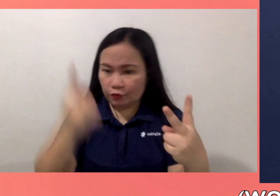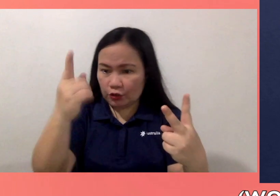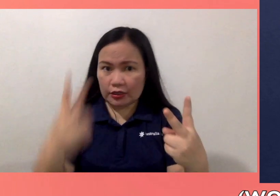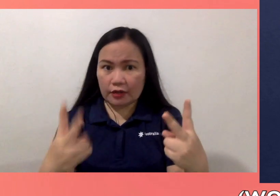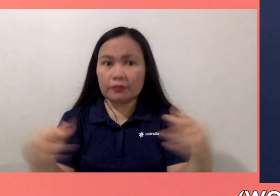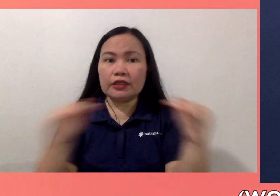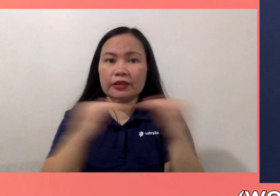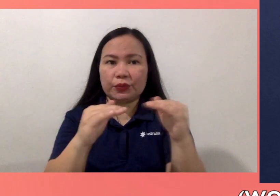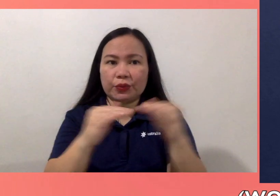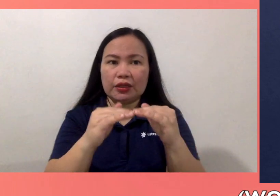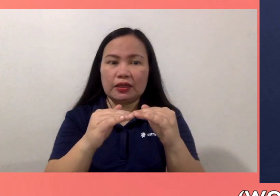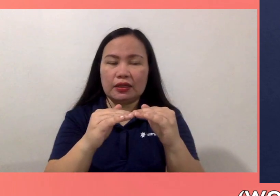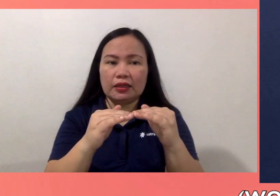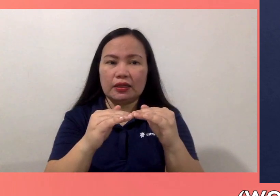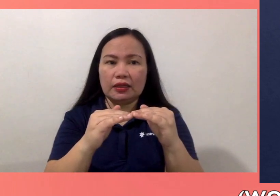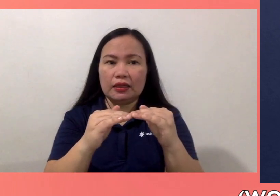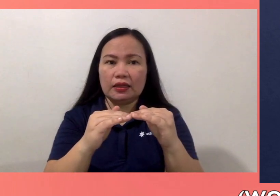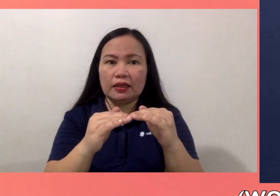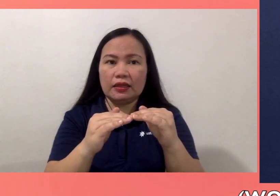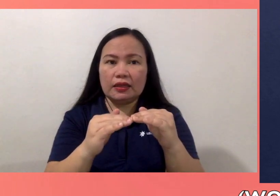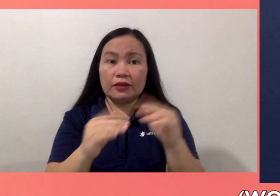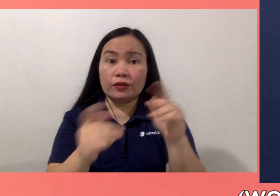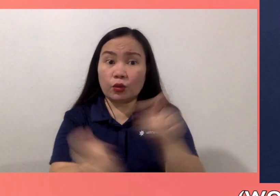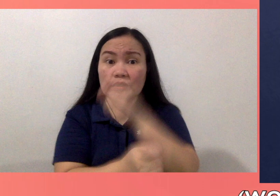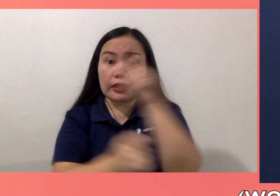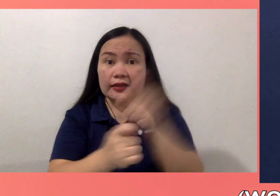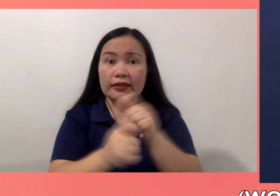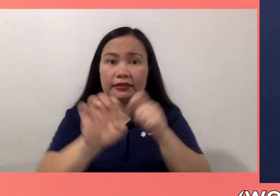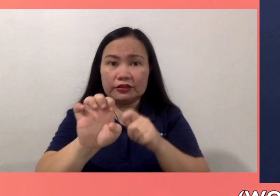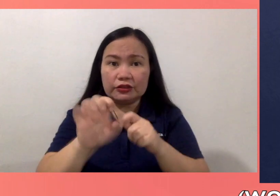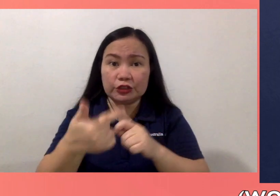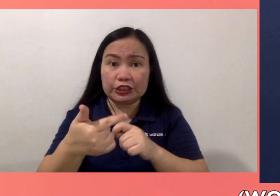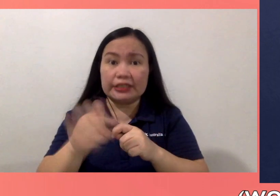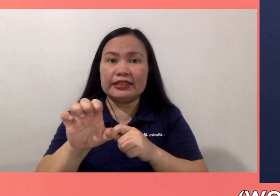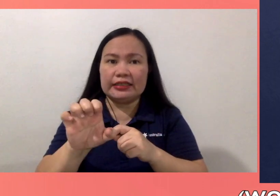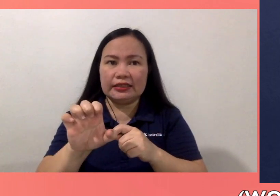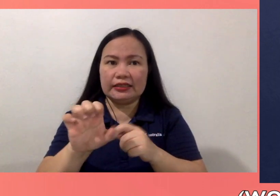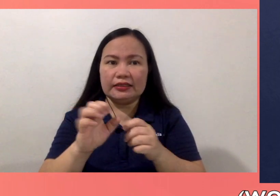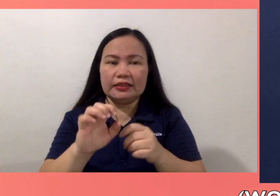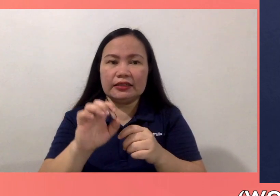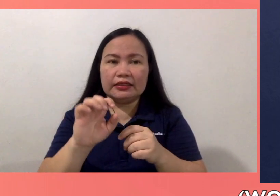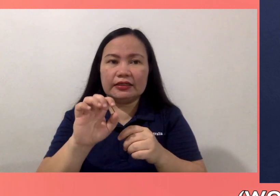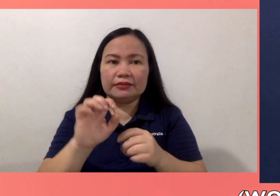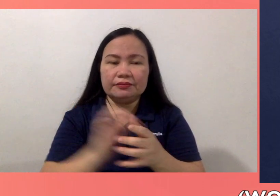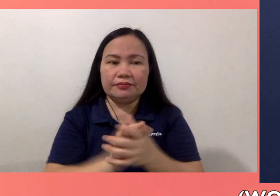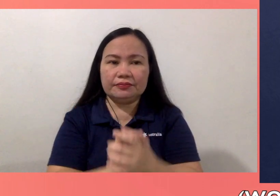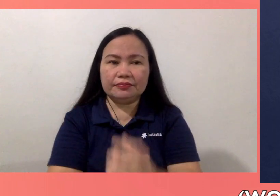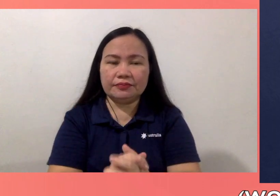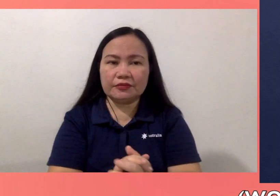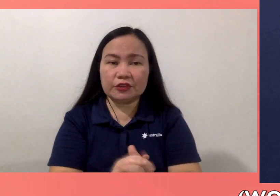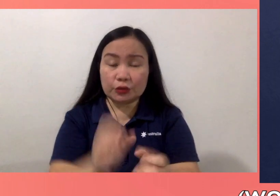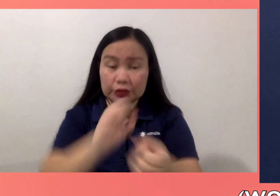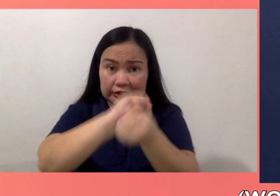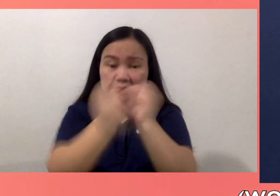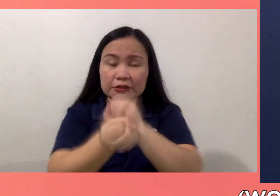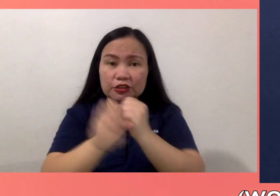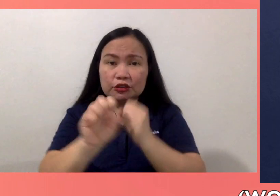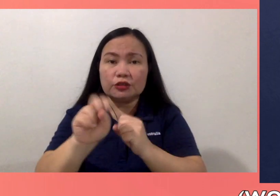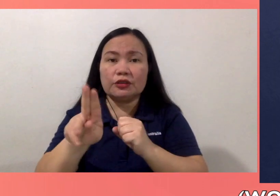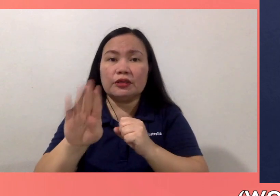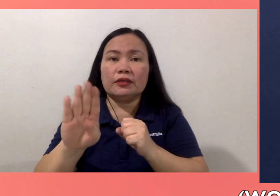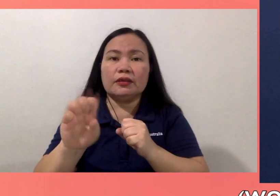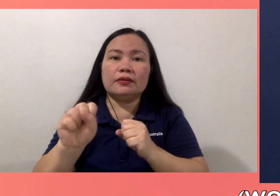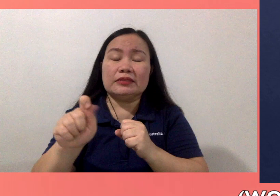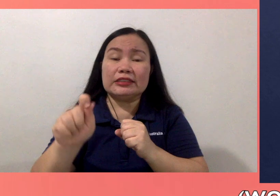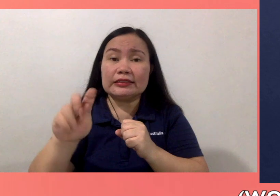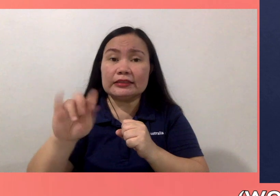kapag inad natin, since may binigay sa given na yung GE natin, that is 3x plus 5. So, kukunin